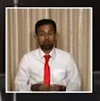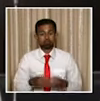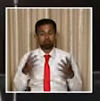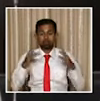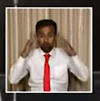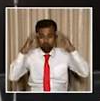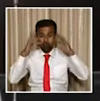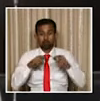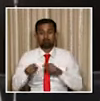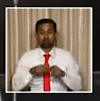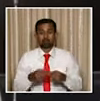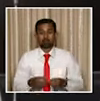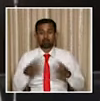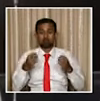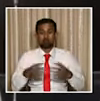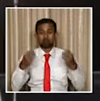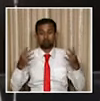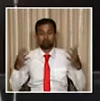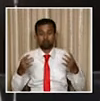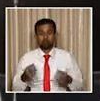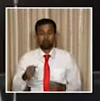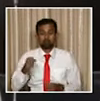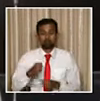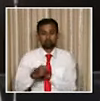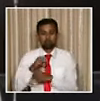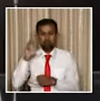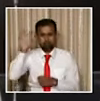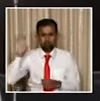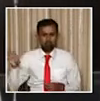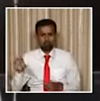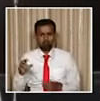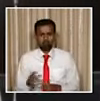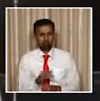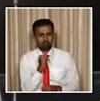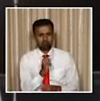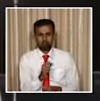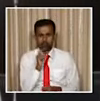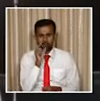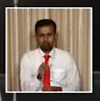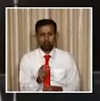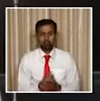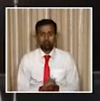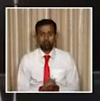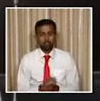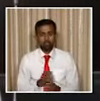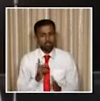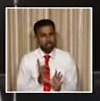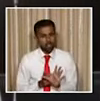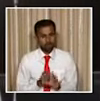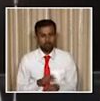சாபமாக மேற்கத்தைய வல்லரசுகள் செய்கின்ற அநியாயங்கள், ஒவ்வொரு நிமிடமும் குழந்தைகள் தாய்மார்கள் விதவைகளாக்கப்பட்டு